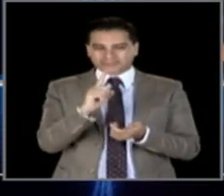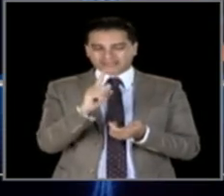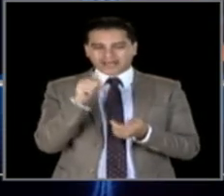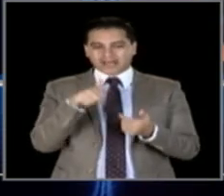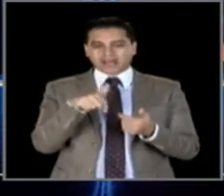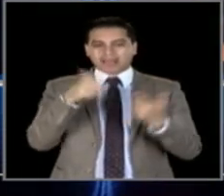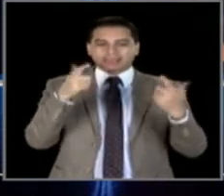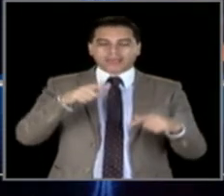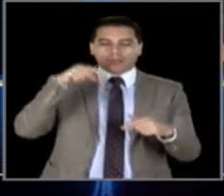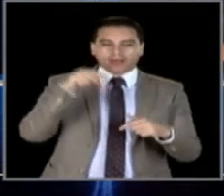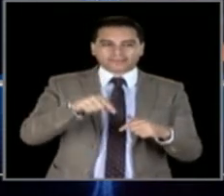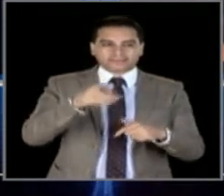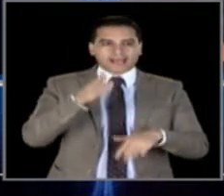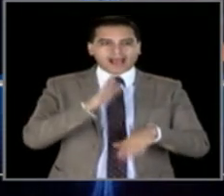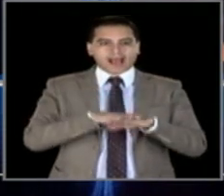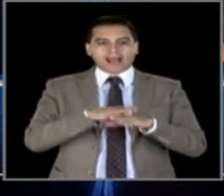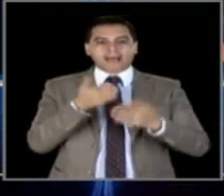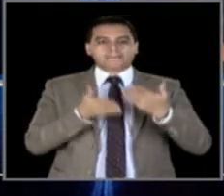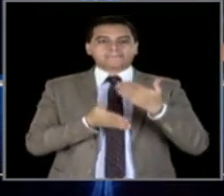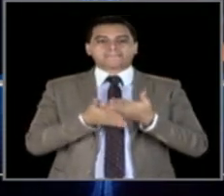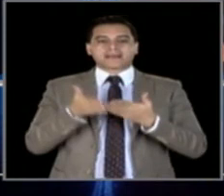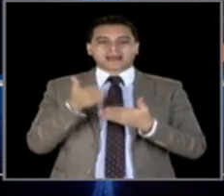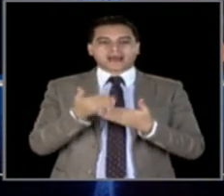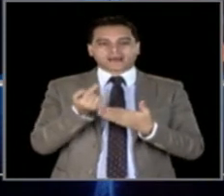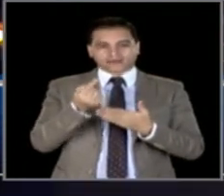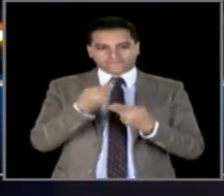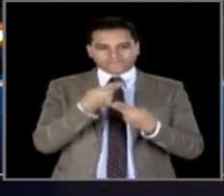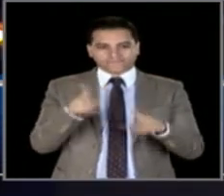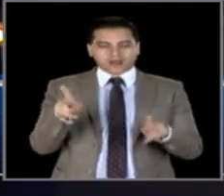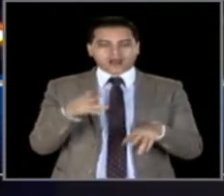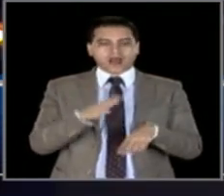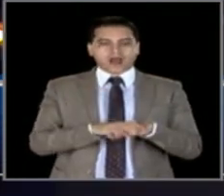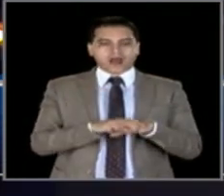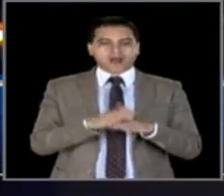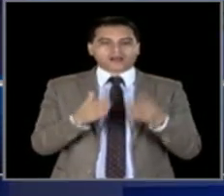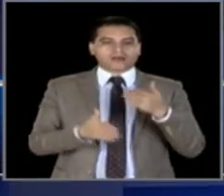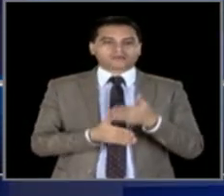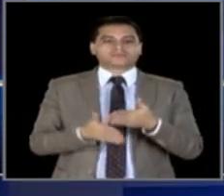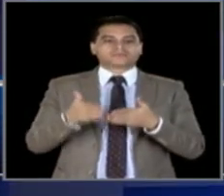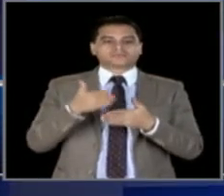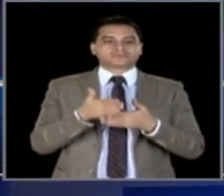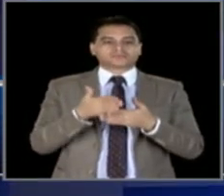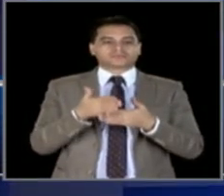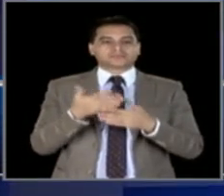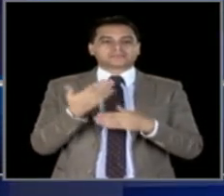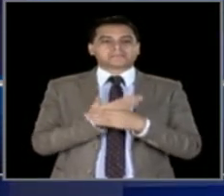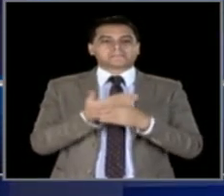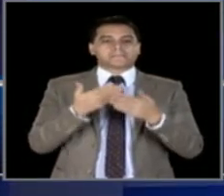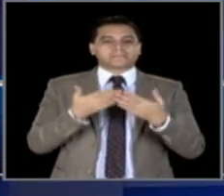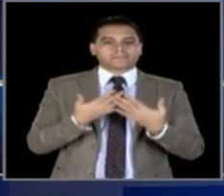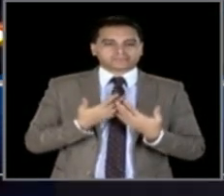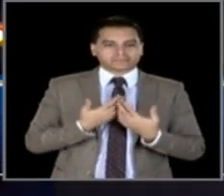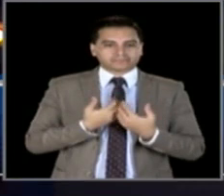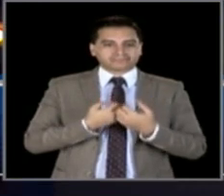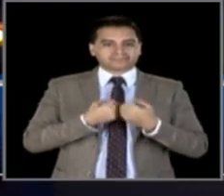الدولة دي حصلت على إذن بناء مخزن لتكفيف البضائع اللي جاية من السفن، وبعد